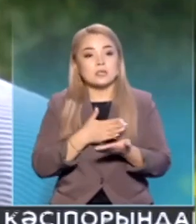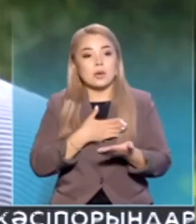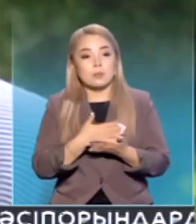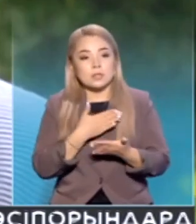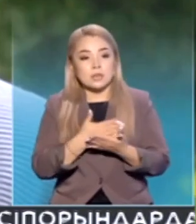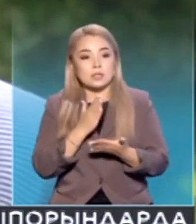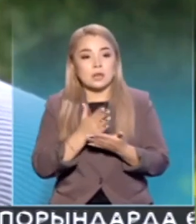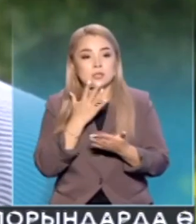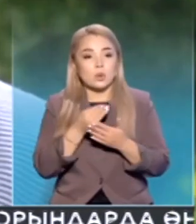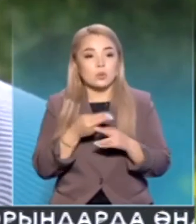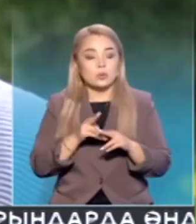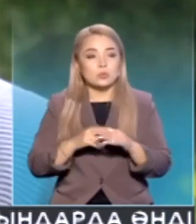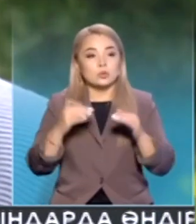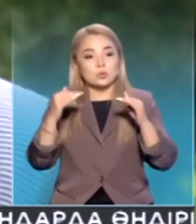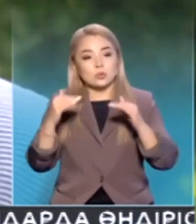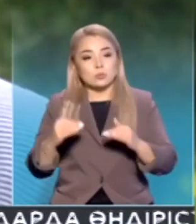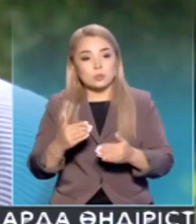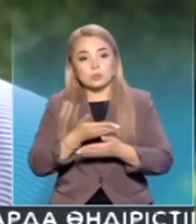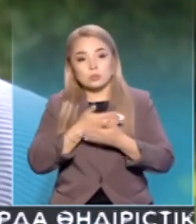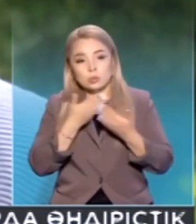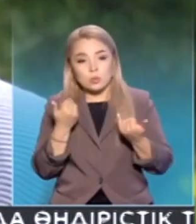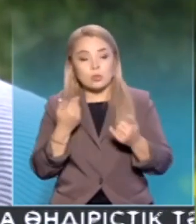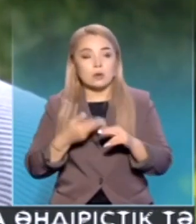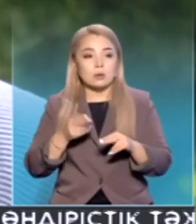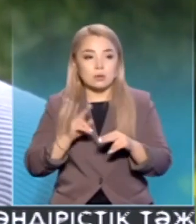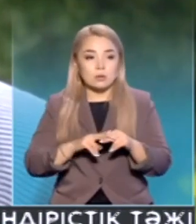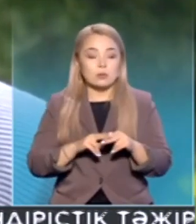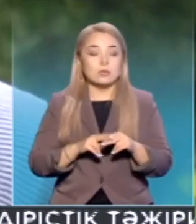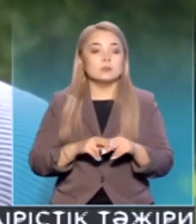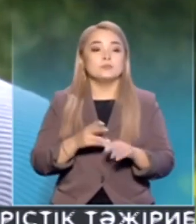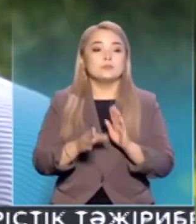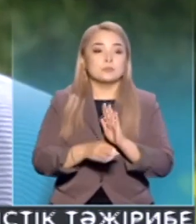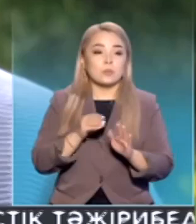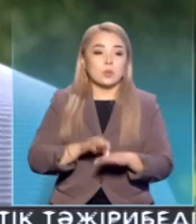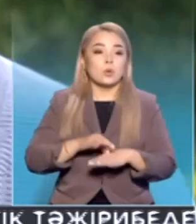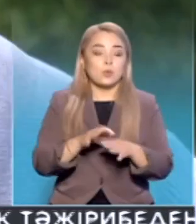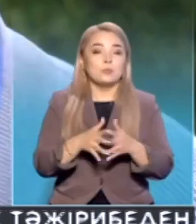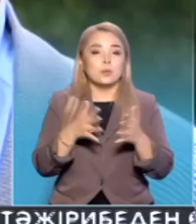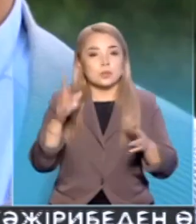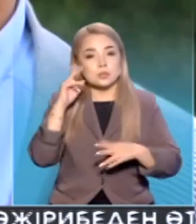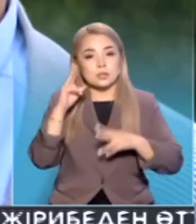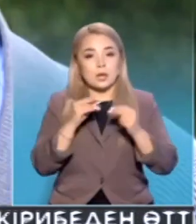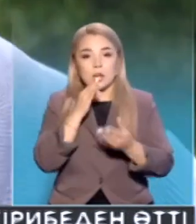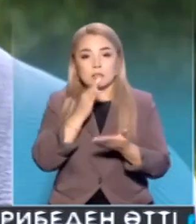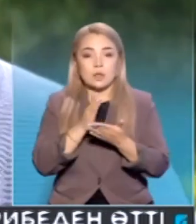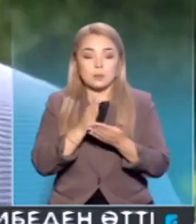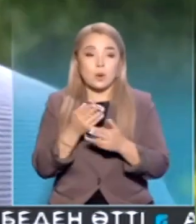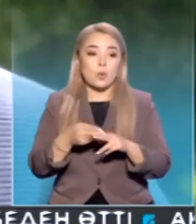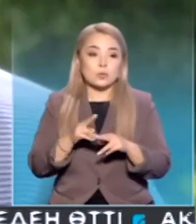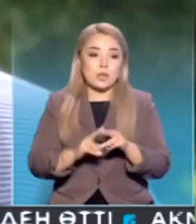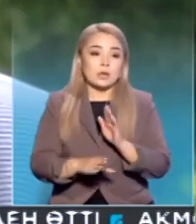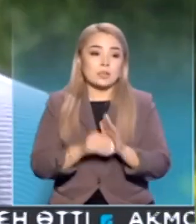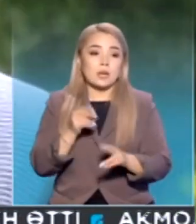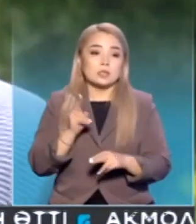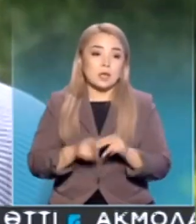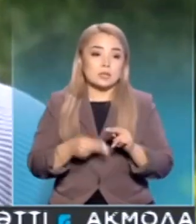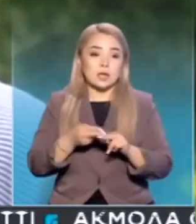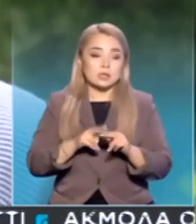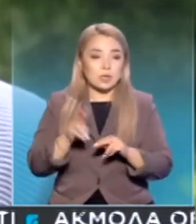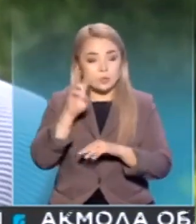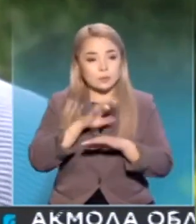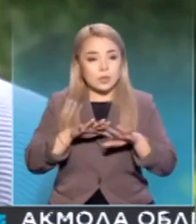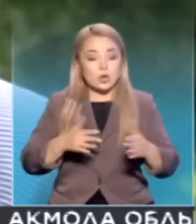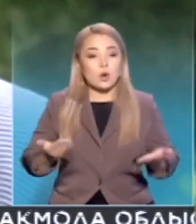белсенділігі төмен болған жоқ, бірақ осы референдумның үлкен үміт күтіп отыр. Осы референдумнан кейін барып елдің